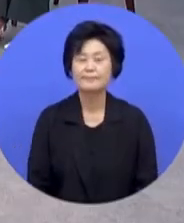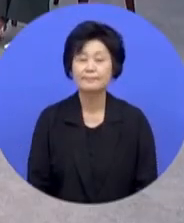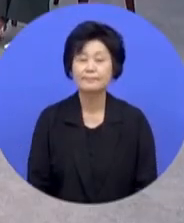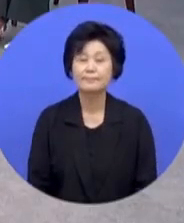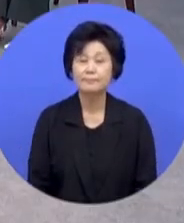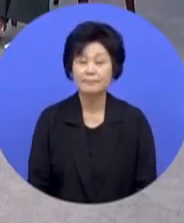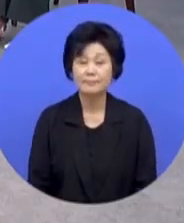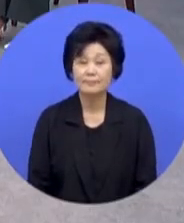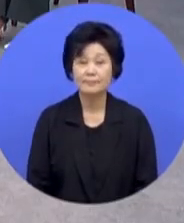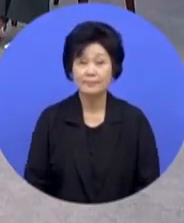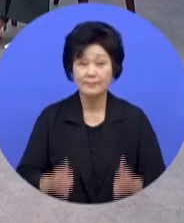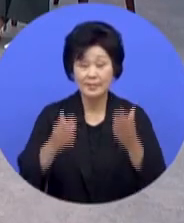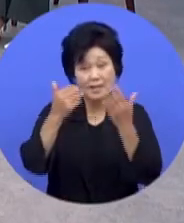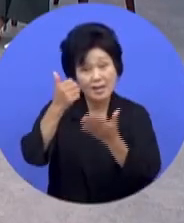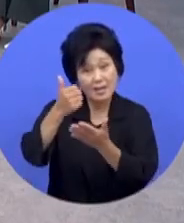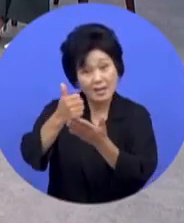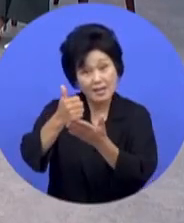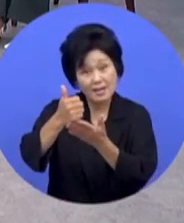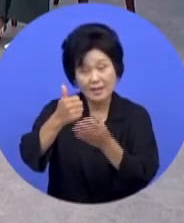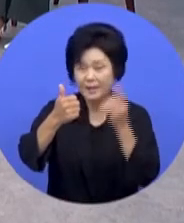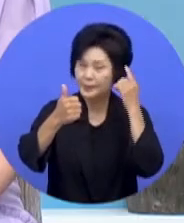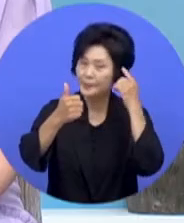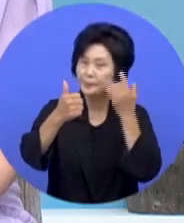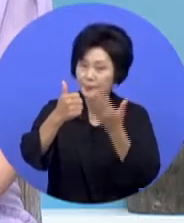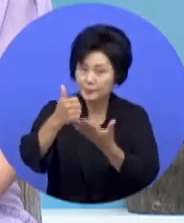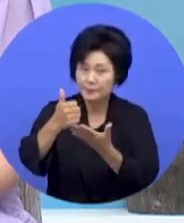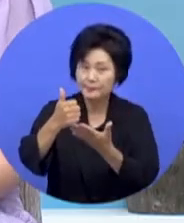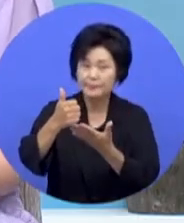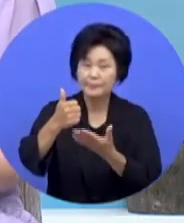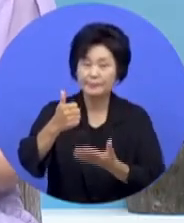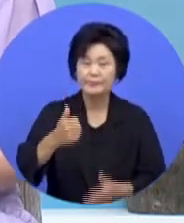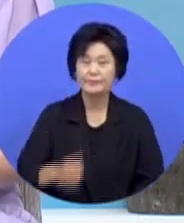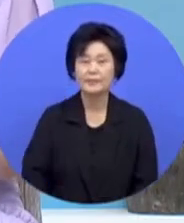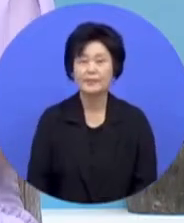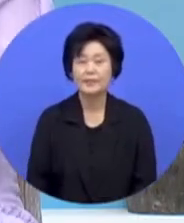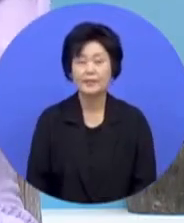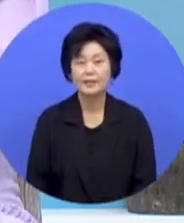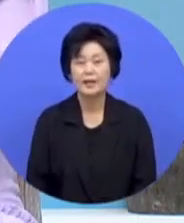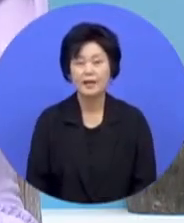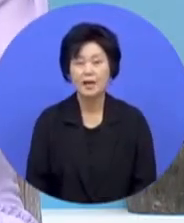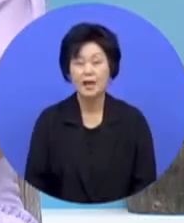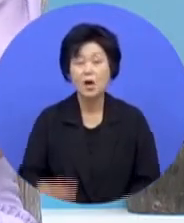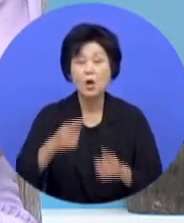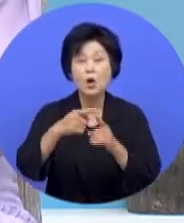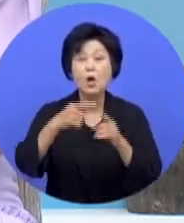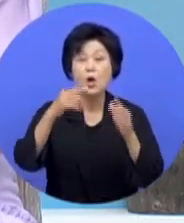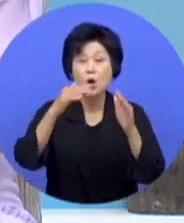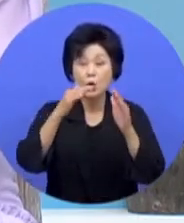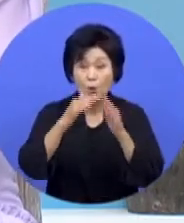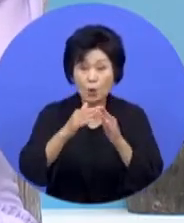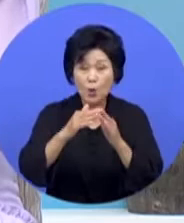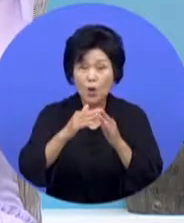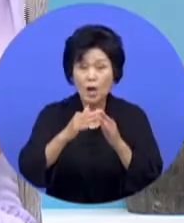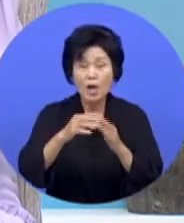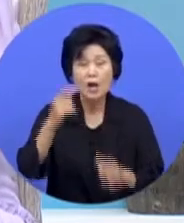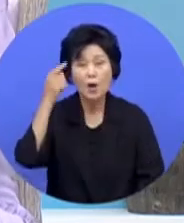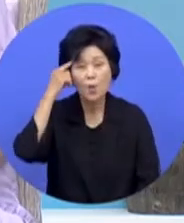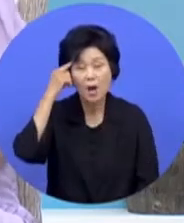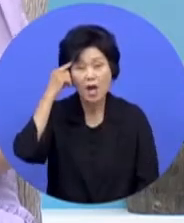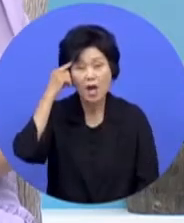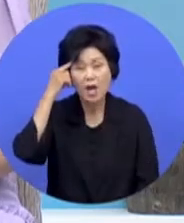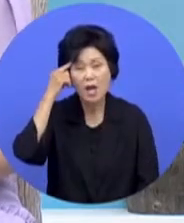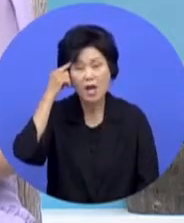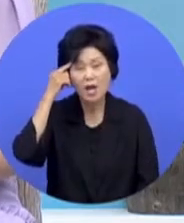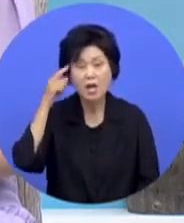그러면 우리 교장 선생님께 말씀을 좀 드릴게요. 여쭤볼게요. 이 시대에 교회가 왜 기독학교를